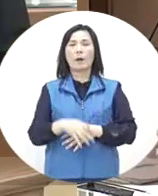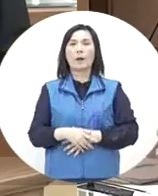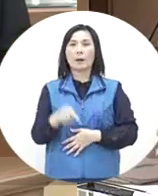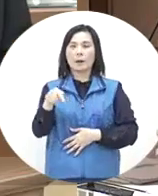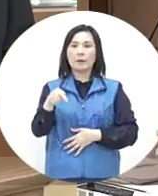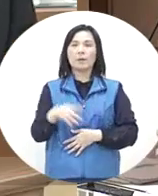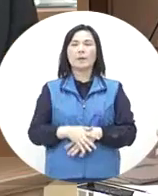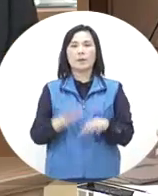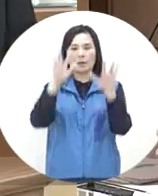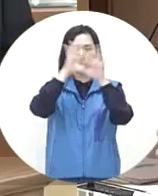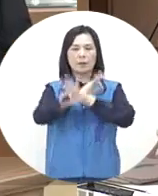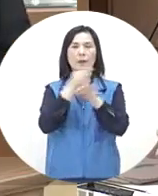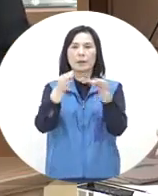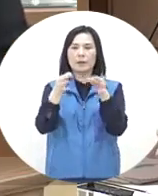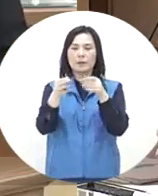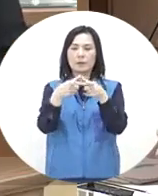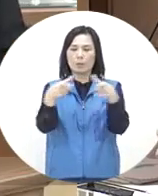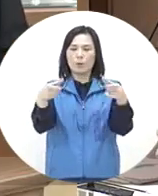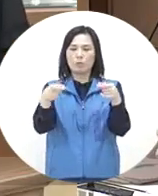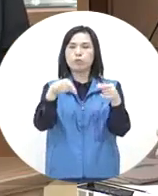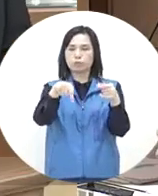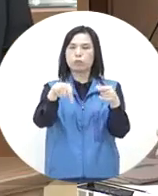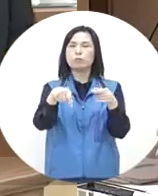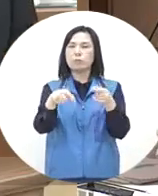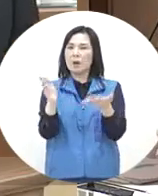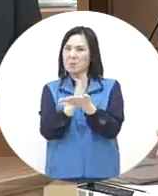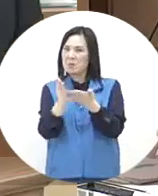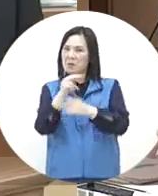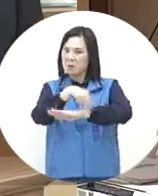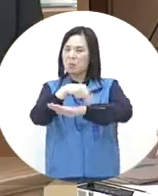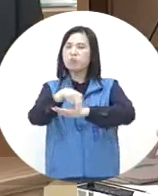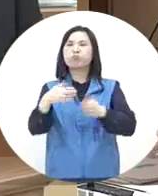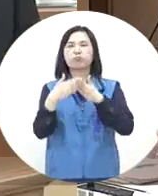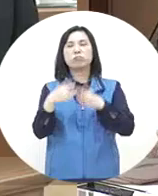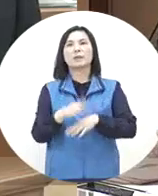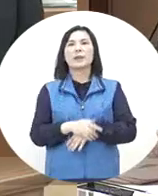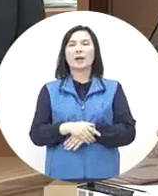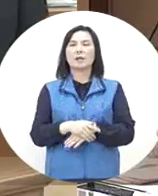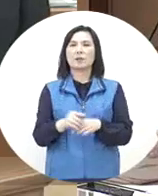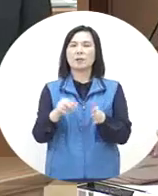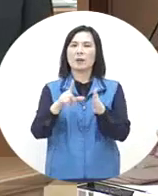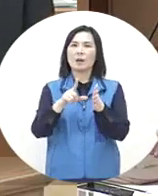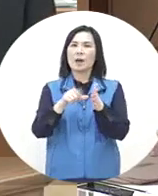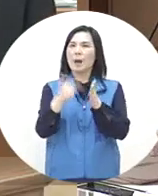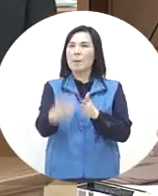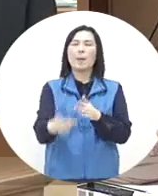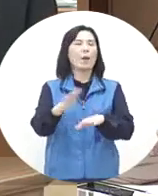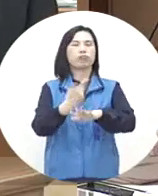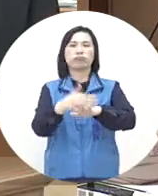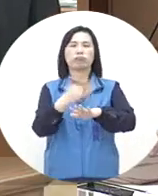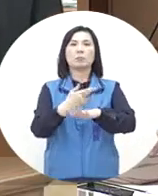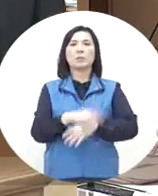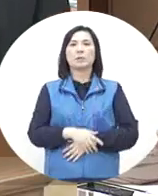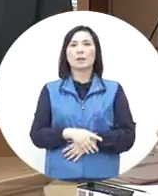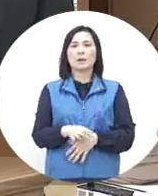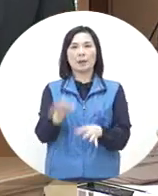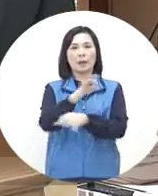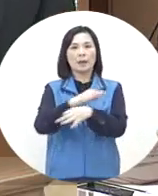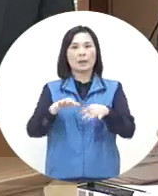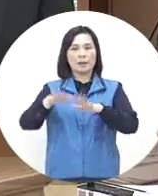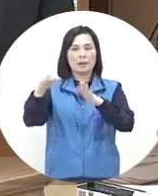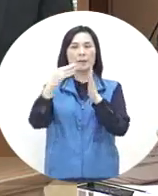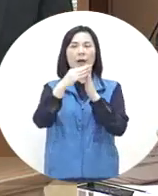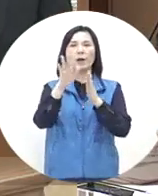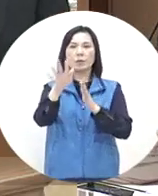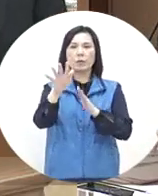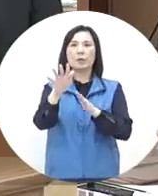实是。应该要好好的来评估啦，亡羊补牢，为时不晚。 我讲这个，我们金华局有一套非常完整的做法，我请